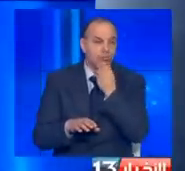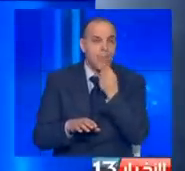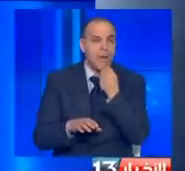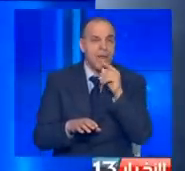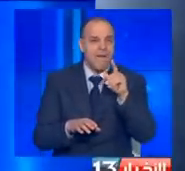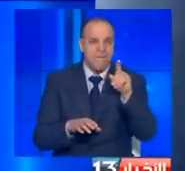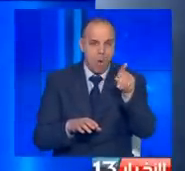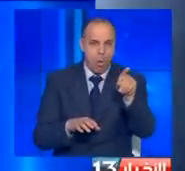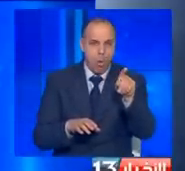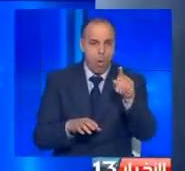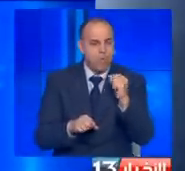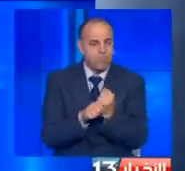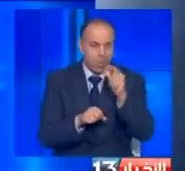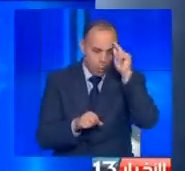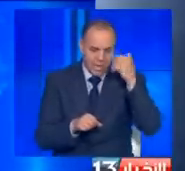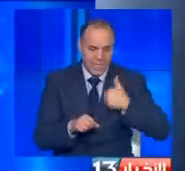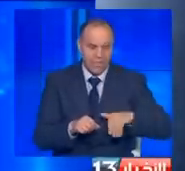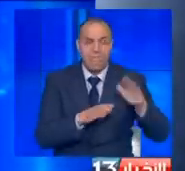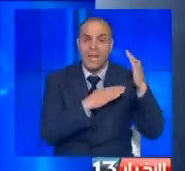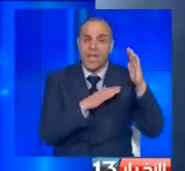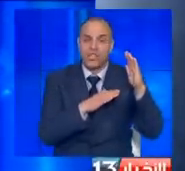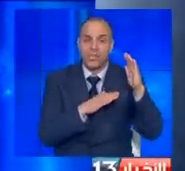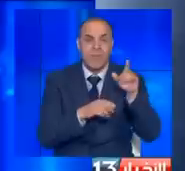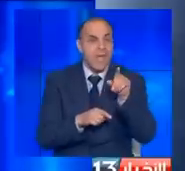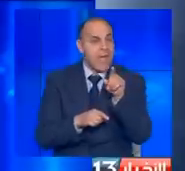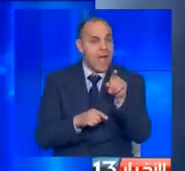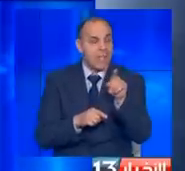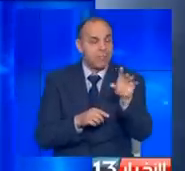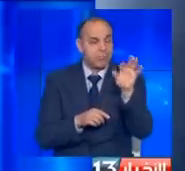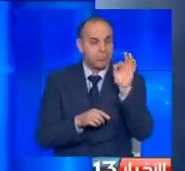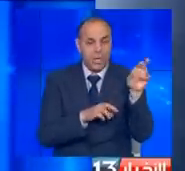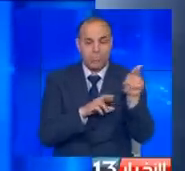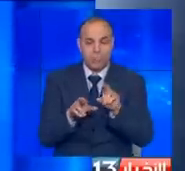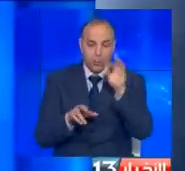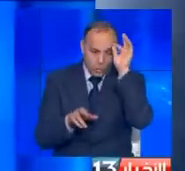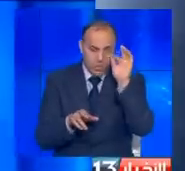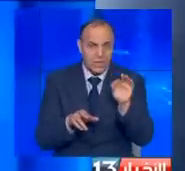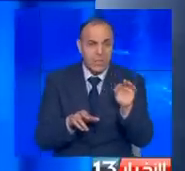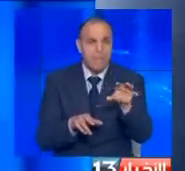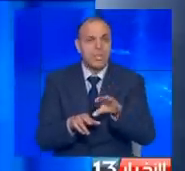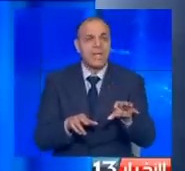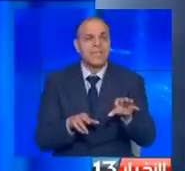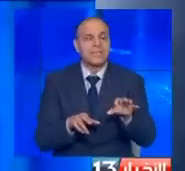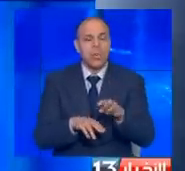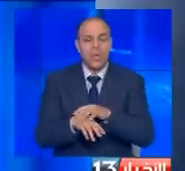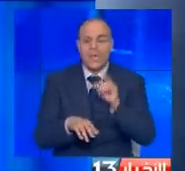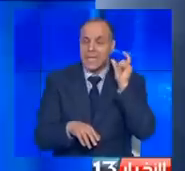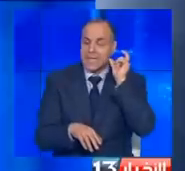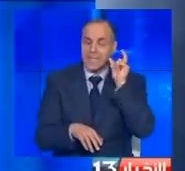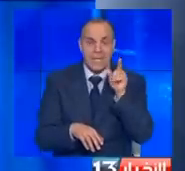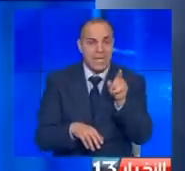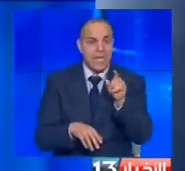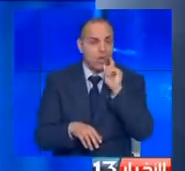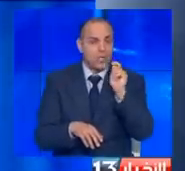نصراوي المستثمر التونسي المقيم بالخارج والتي اختار ان يعود الى مواطنيهم انه من ولايه القصرين